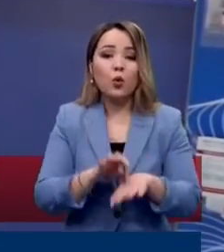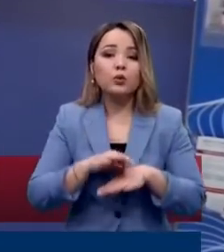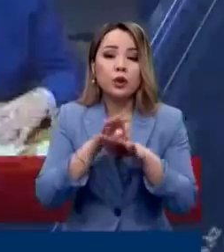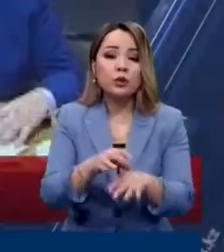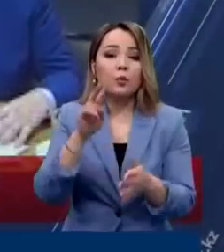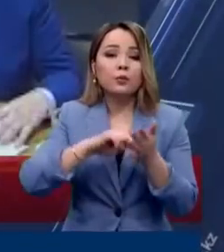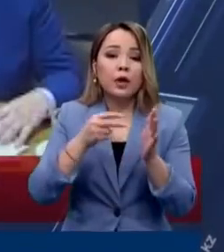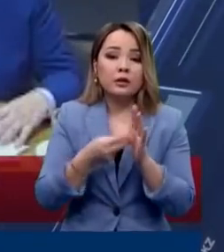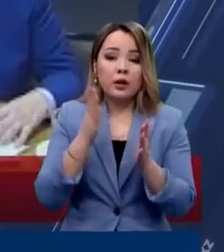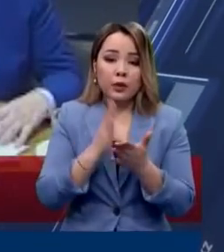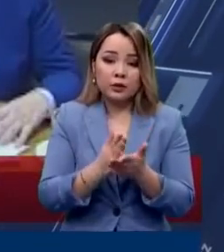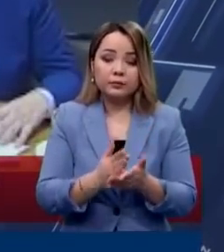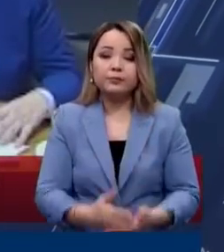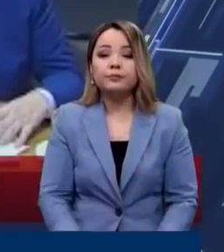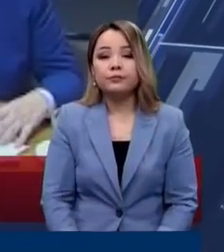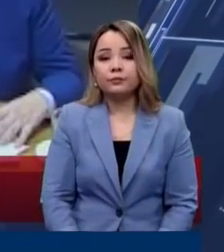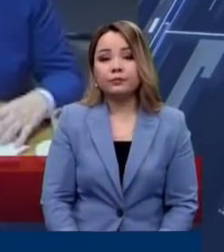өткізбекші.